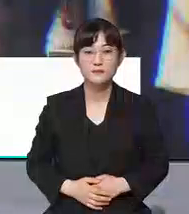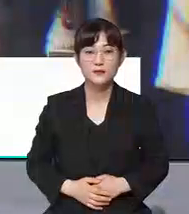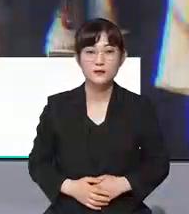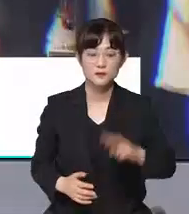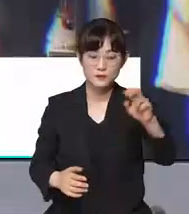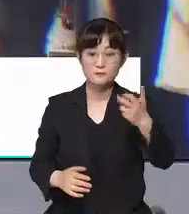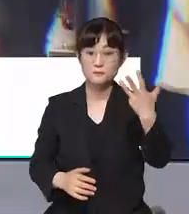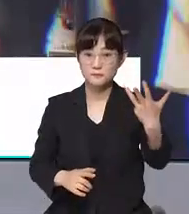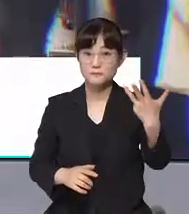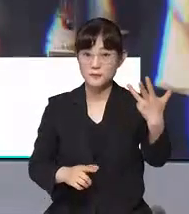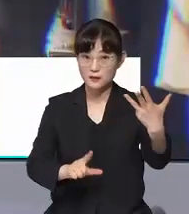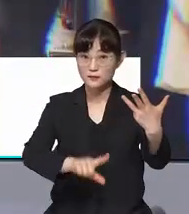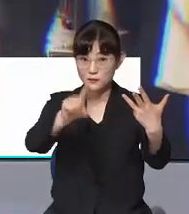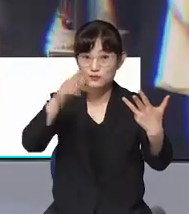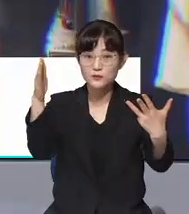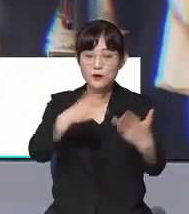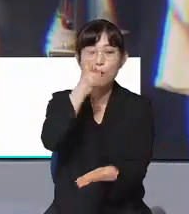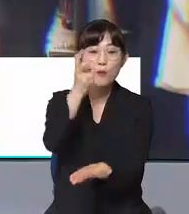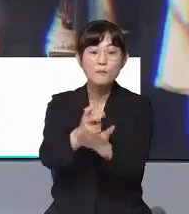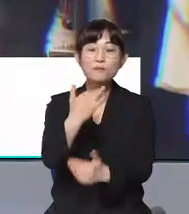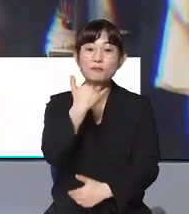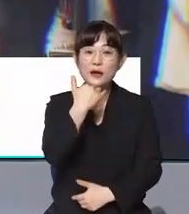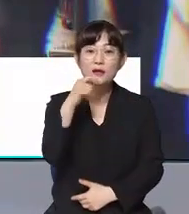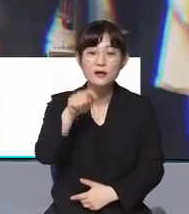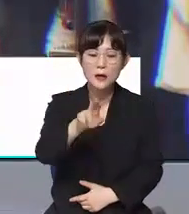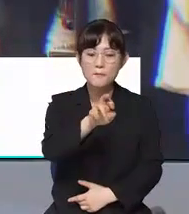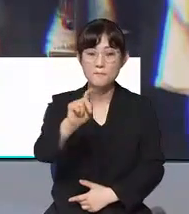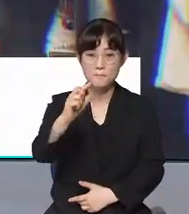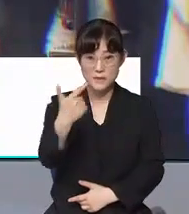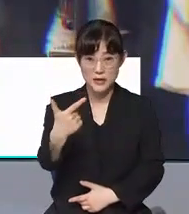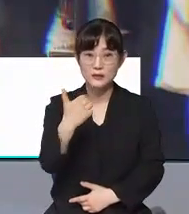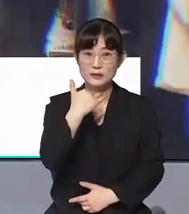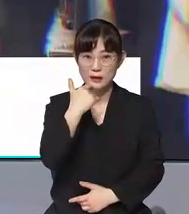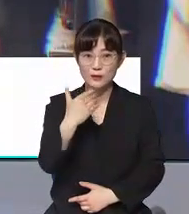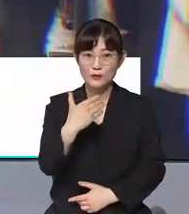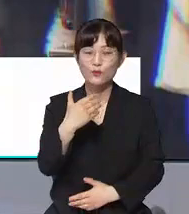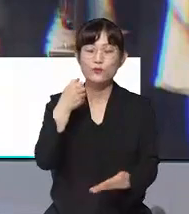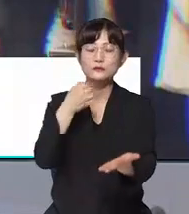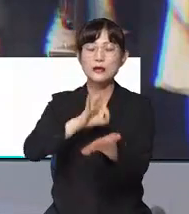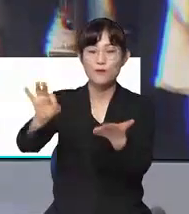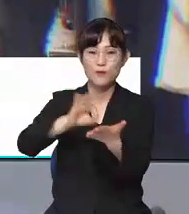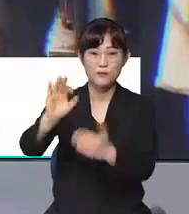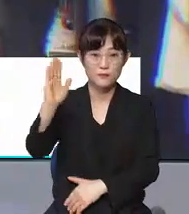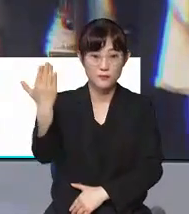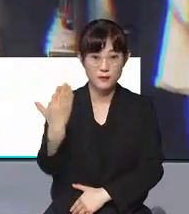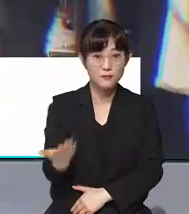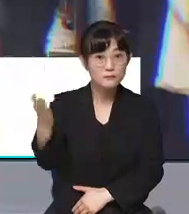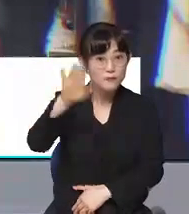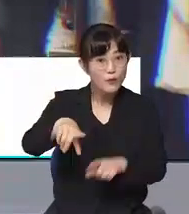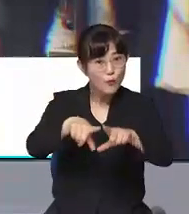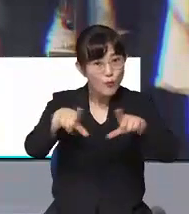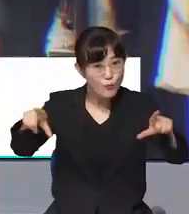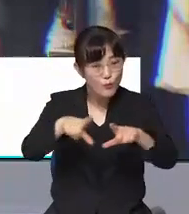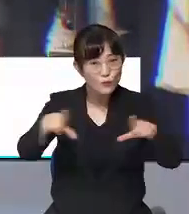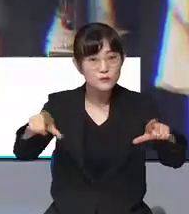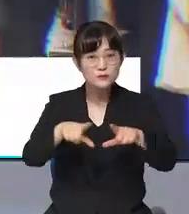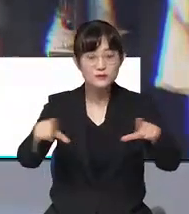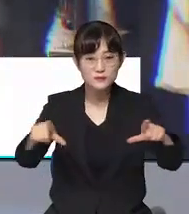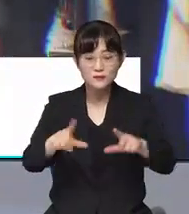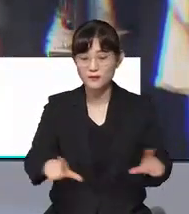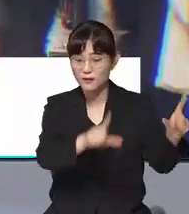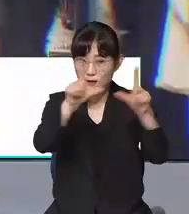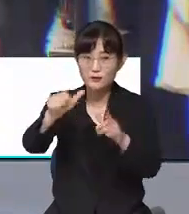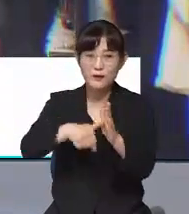오늘은 28일부터는 법적 나이가 만나기로 통일됩니다 하지만 일상에서는 여전히 한국식 나이가 통용되고